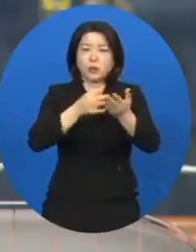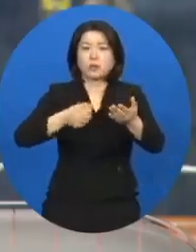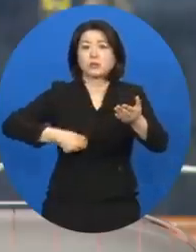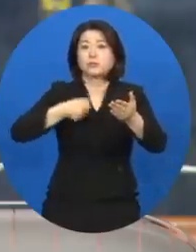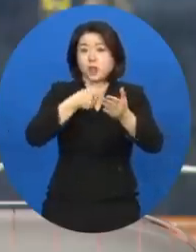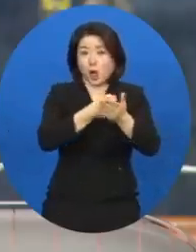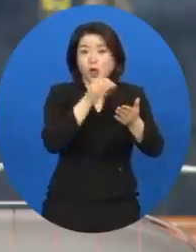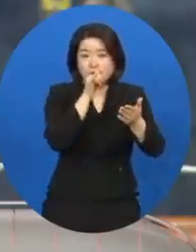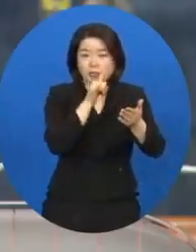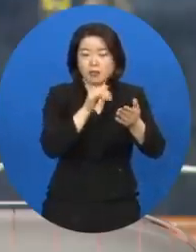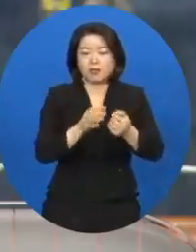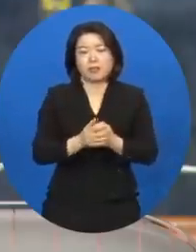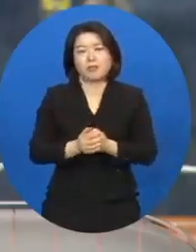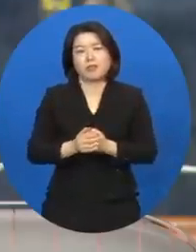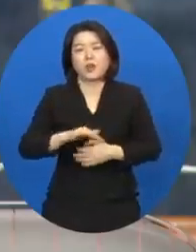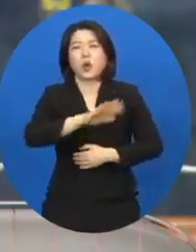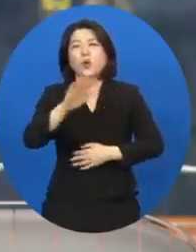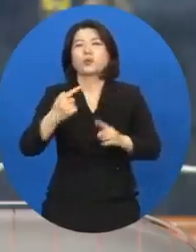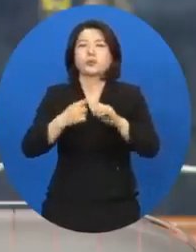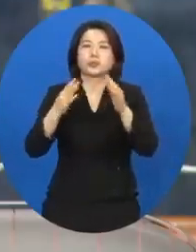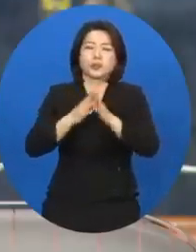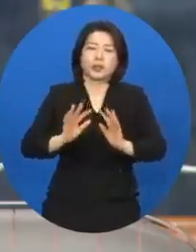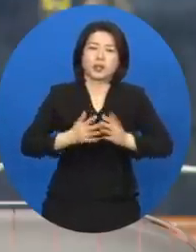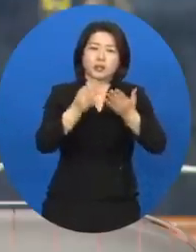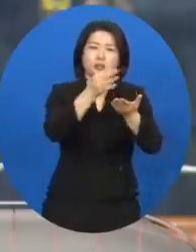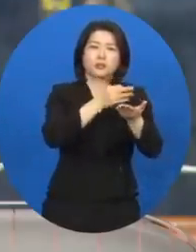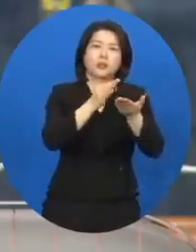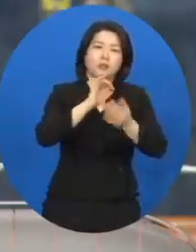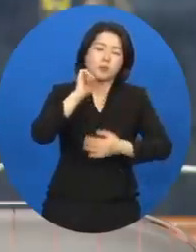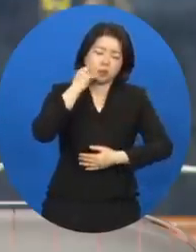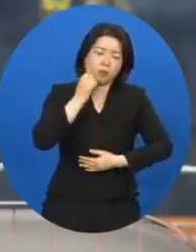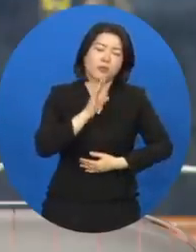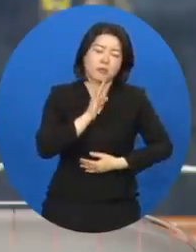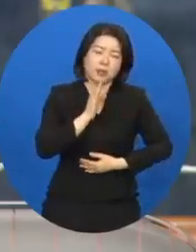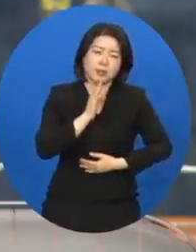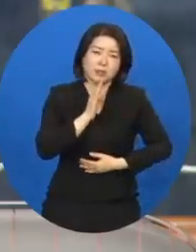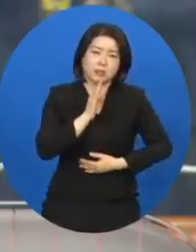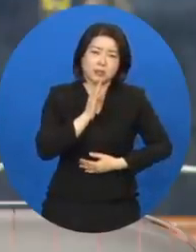정도로 우리 교회 건축은 참 어려운 문제였어요.